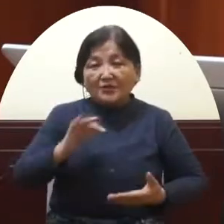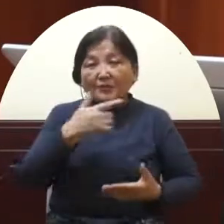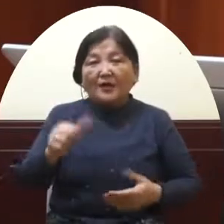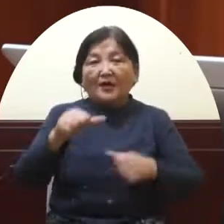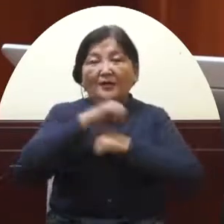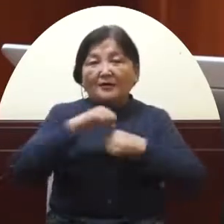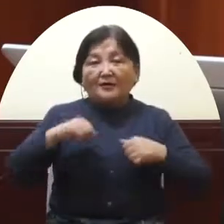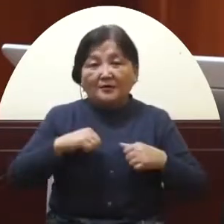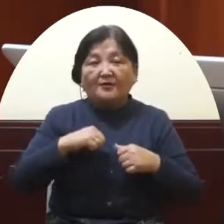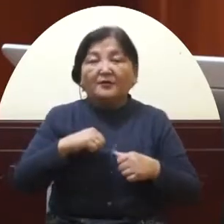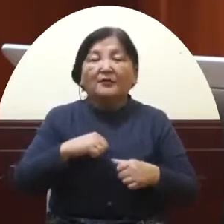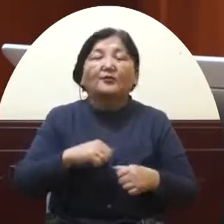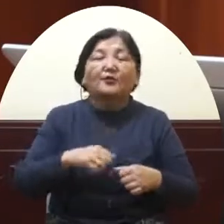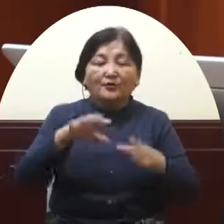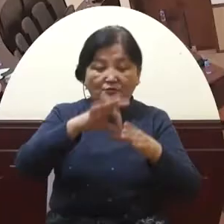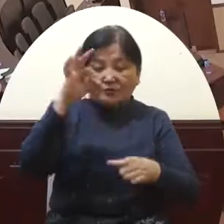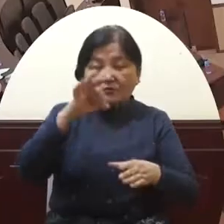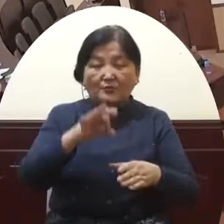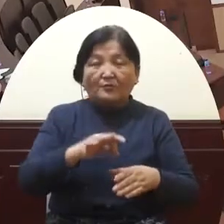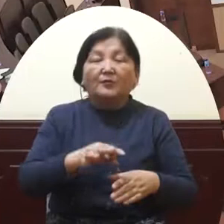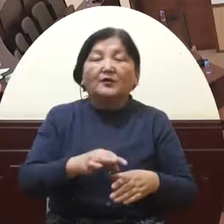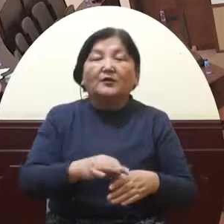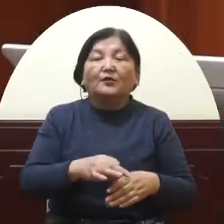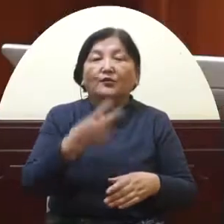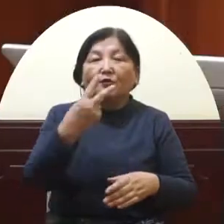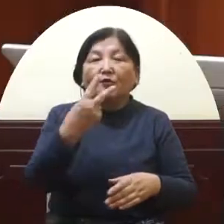14-өөс 16-ны өдөр санал авсан.